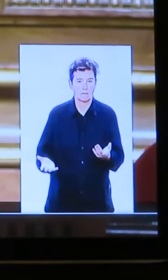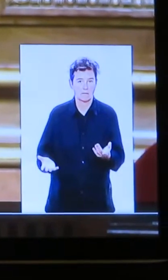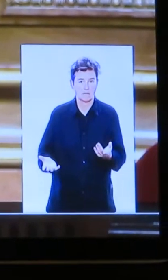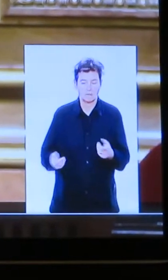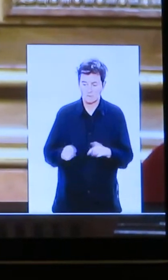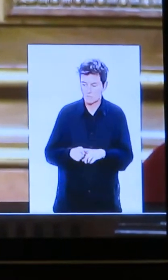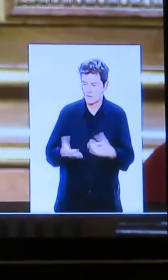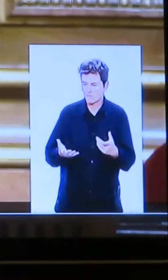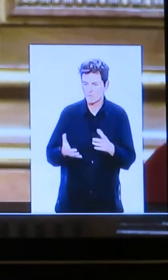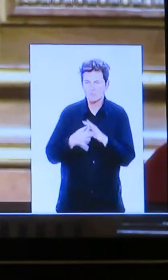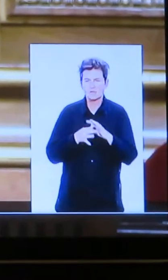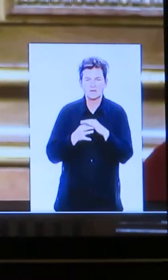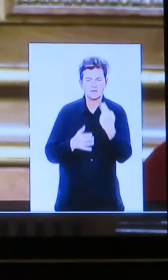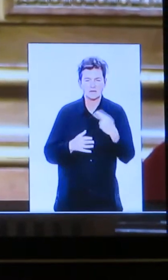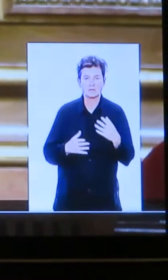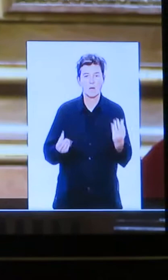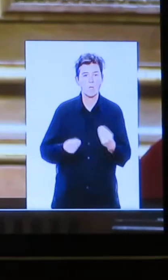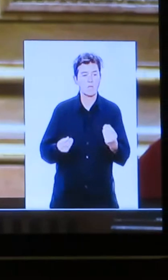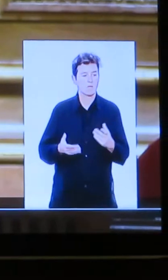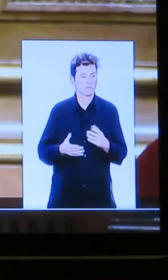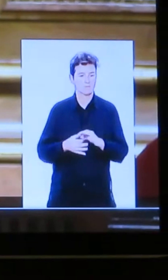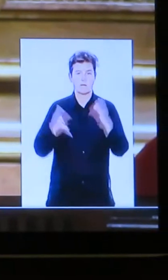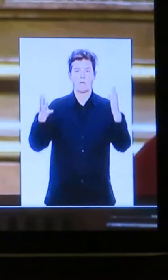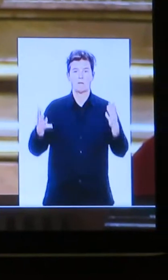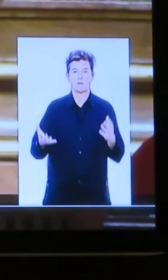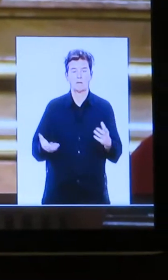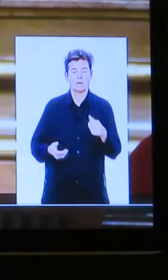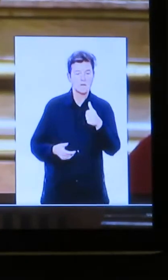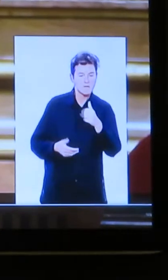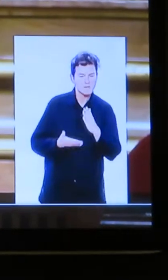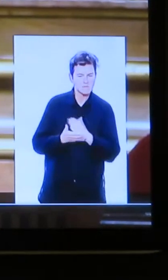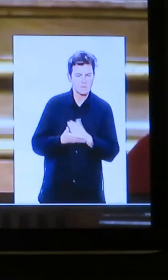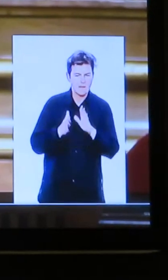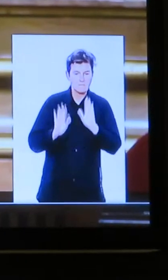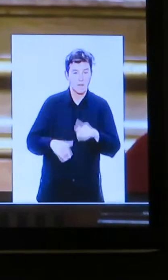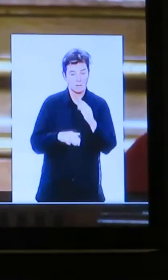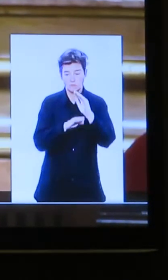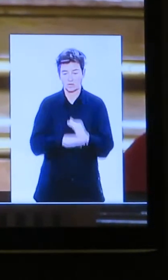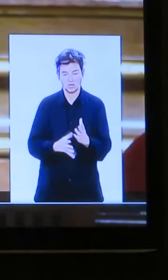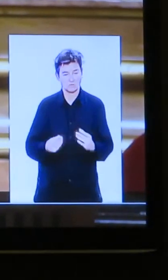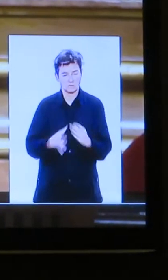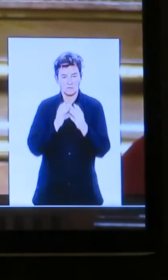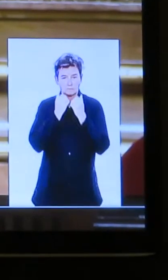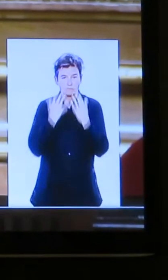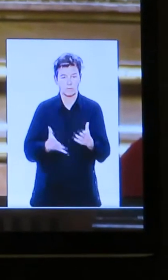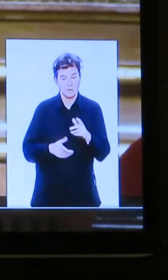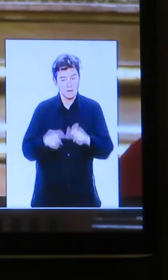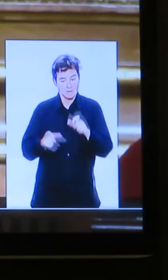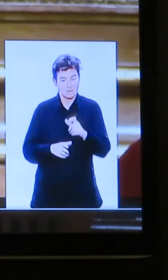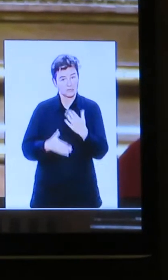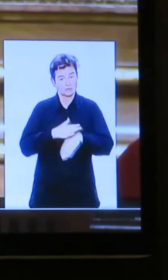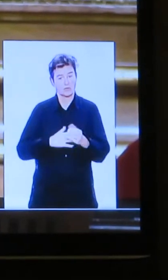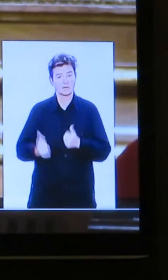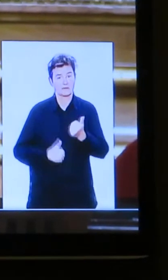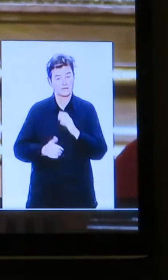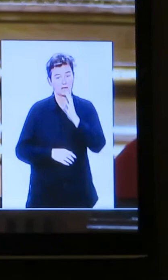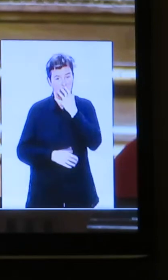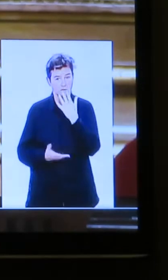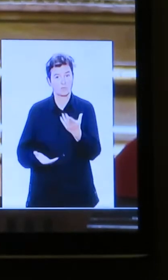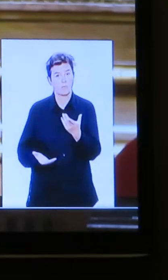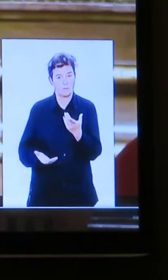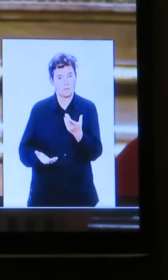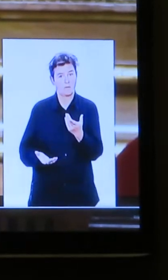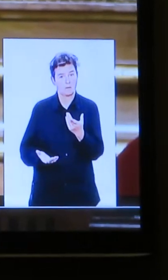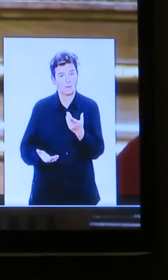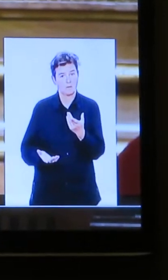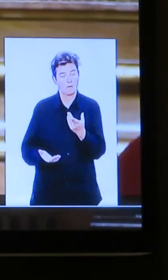voler en éclats l'unité nationale. Incapable de prévoir, vous êtes incapable de protéger la population et si les Français sont en réanimation, n'en déplaise au